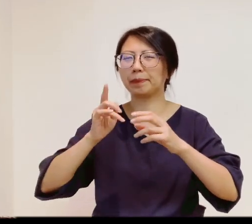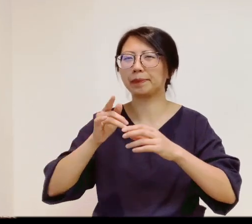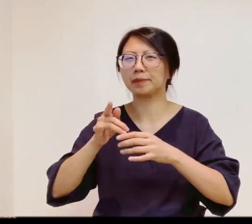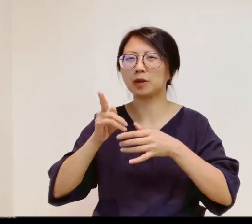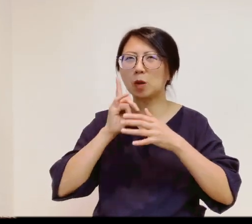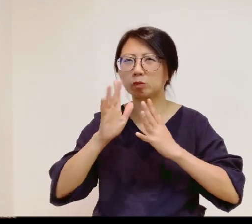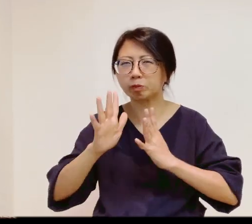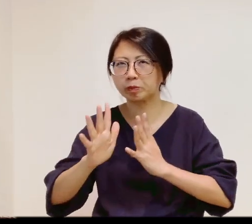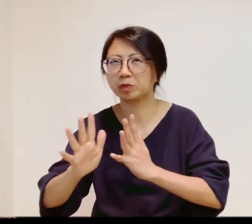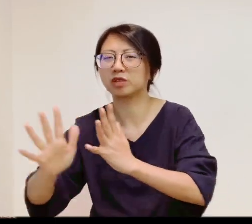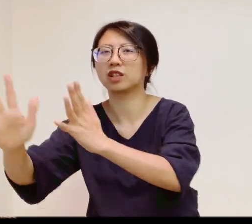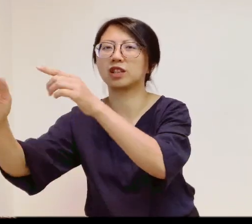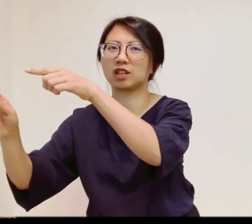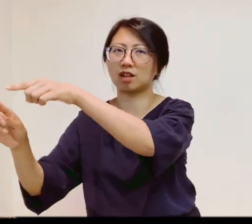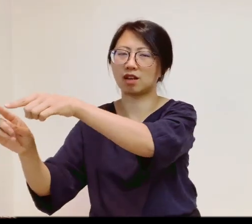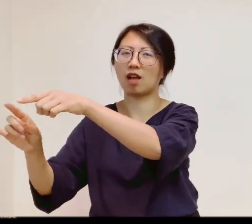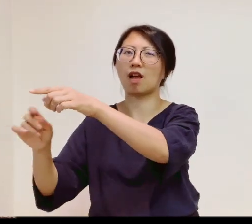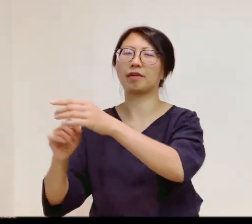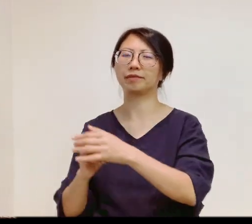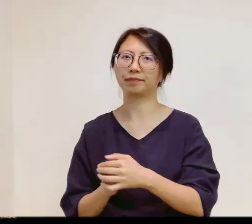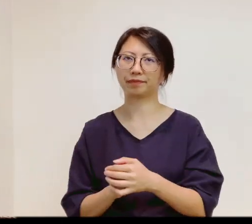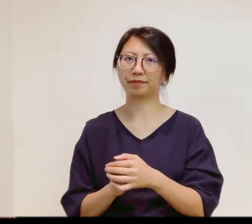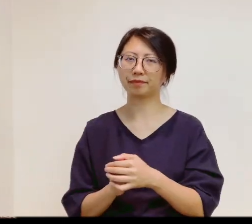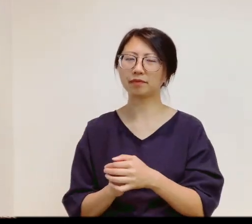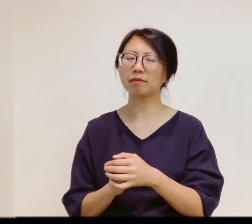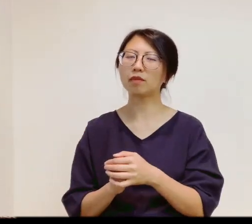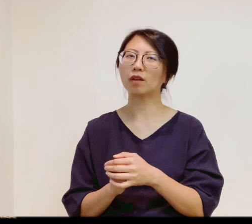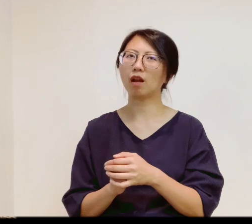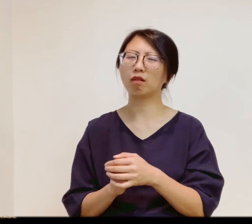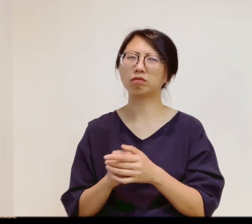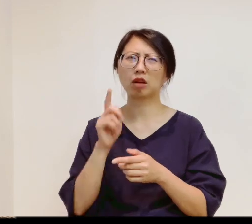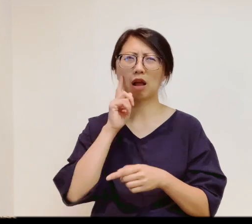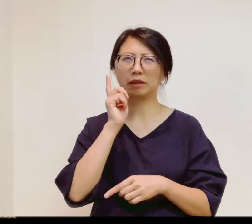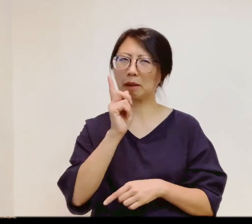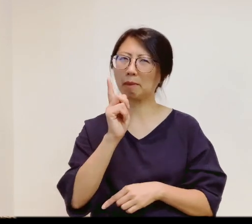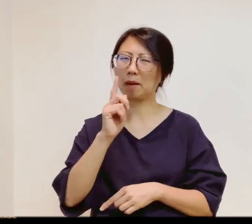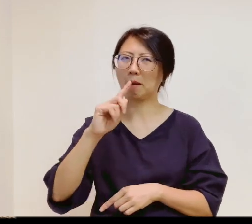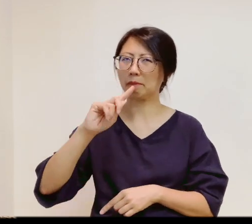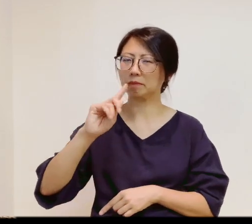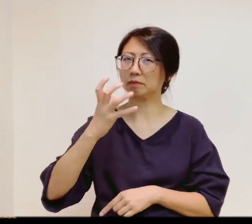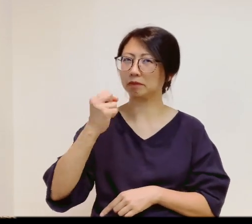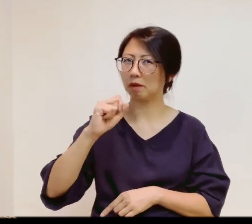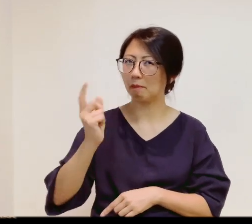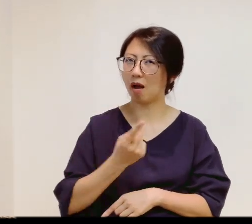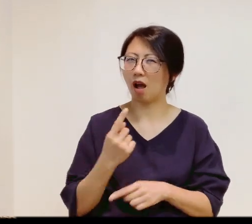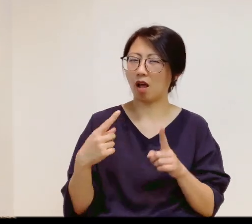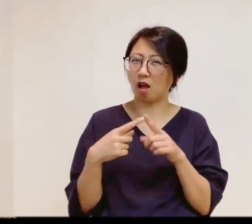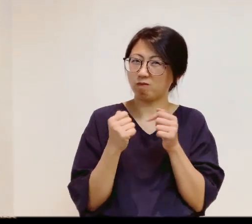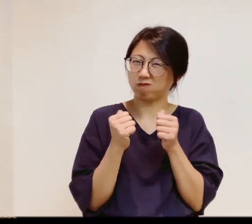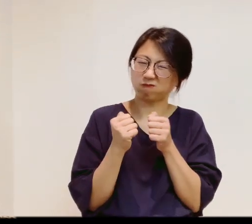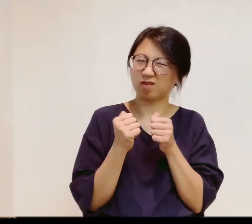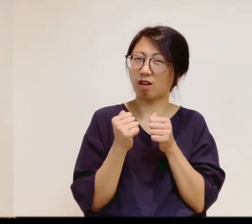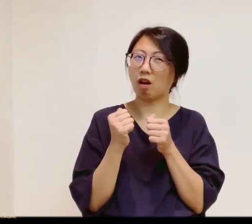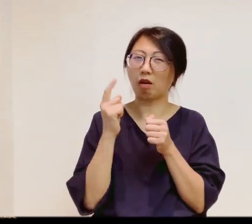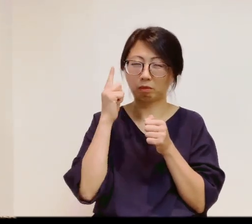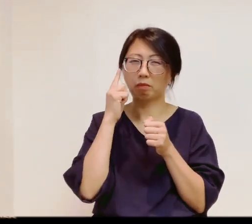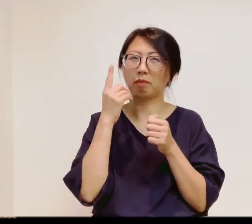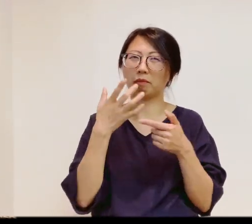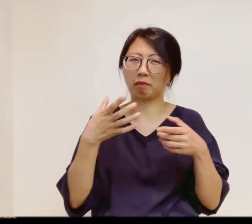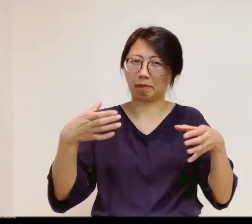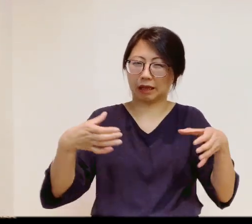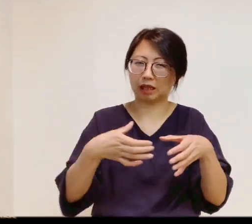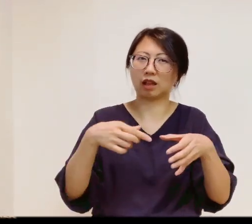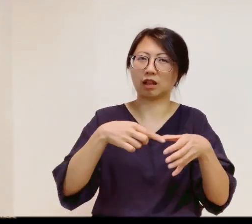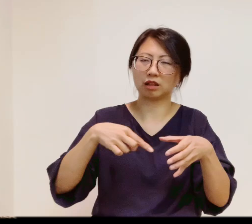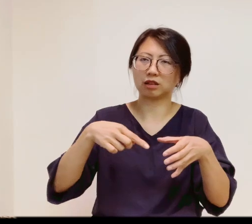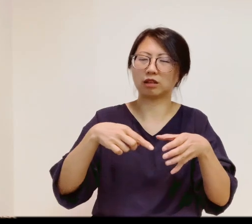嘅。咁當時呢個作者就講啦：，哇，即係以千計嘅人咁樣，咁啊～上火車150人咧就塞喺